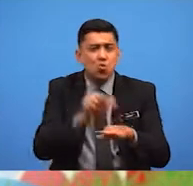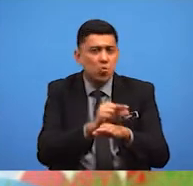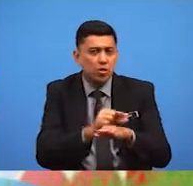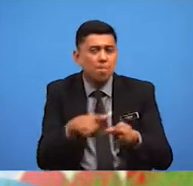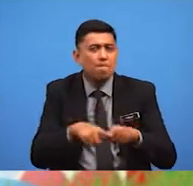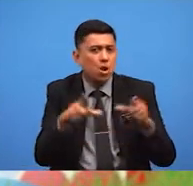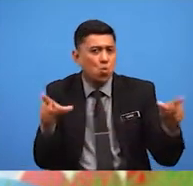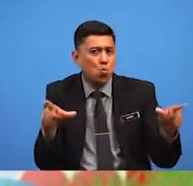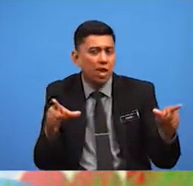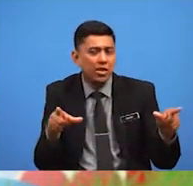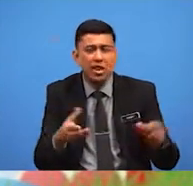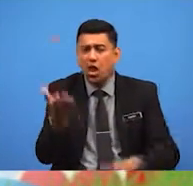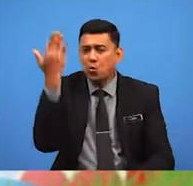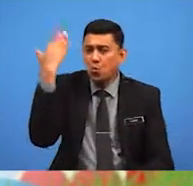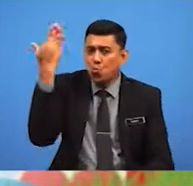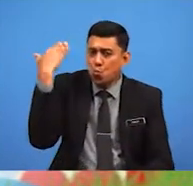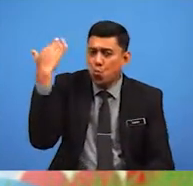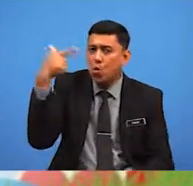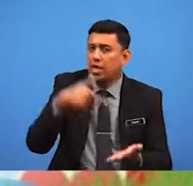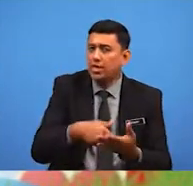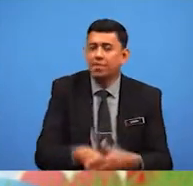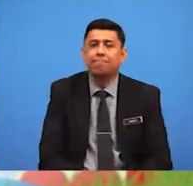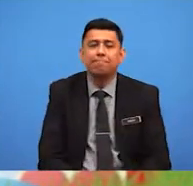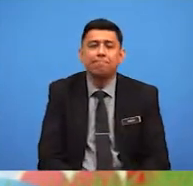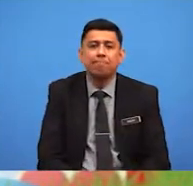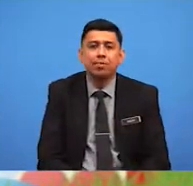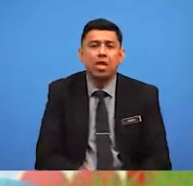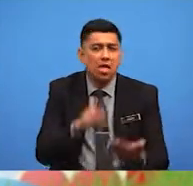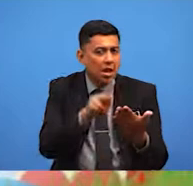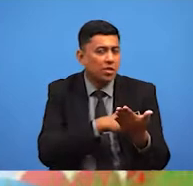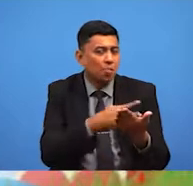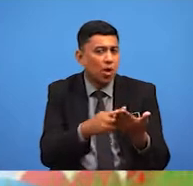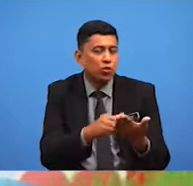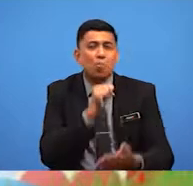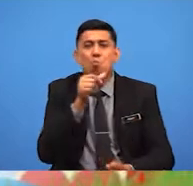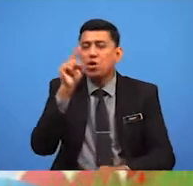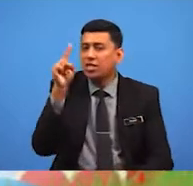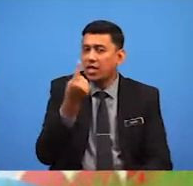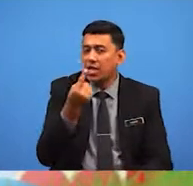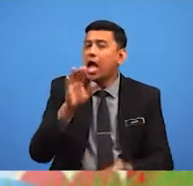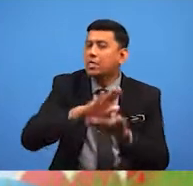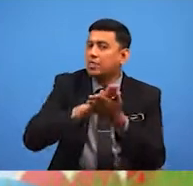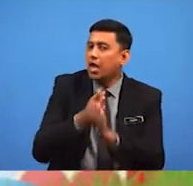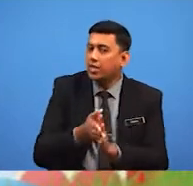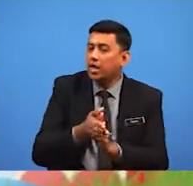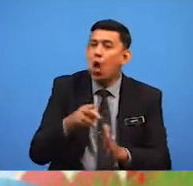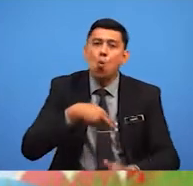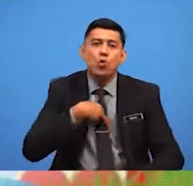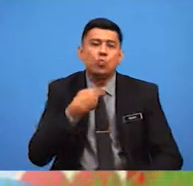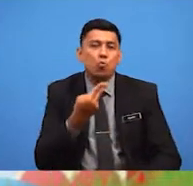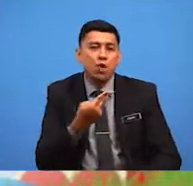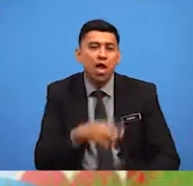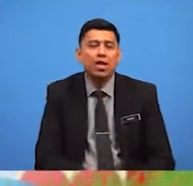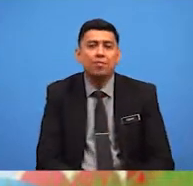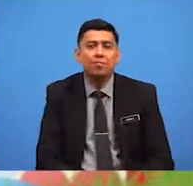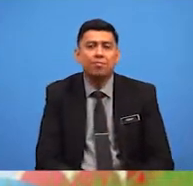zaman dahulu kala hingga kini. Pantun bukan sahaja dijadikan sebagai hiburan,